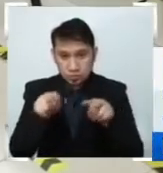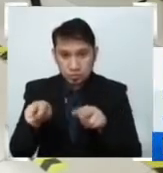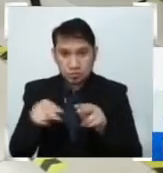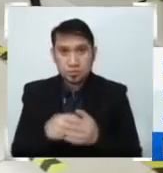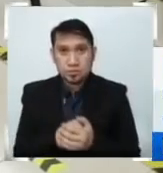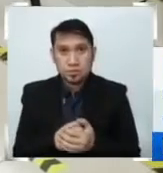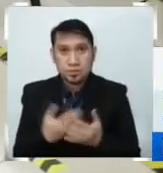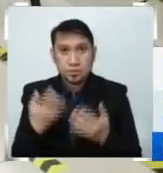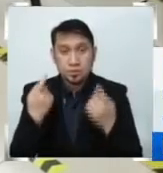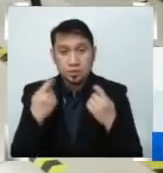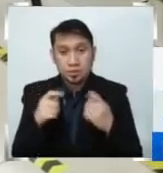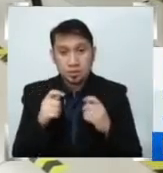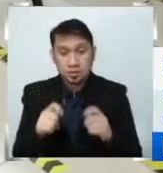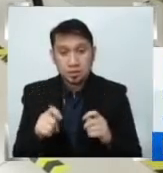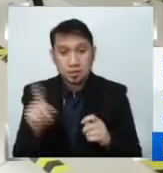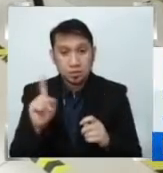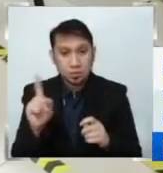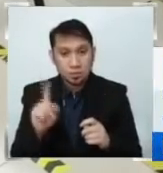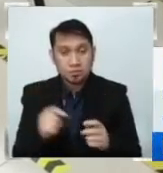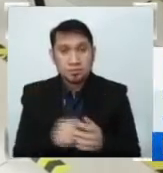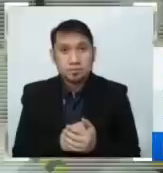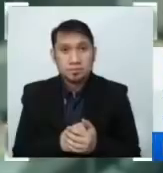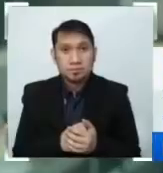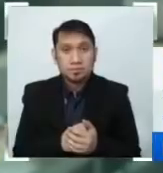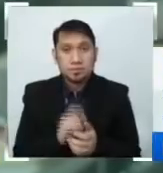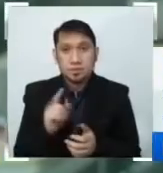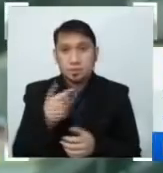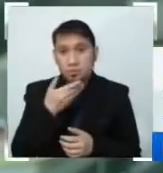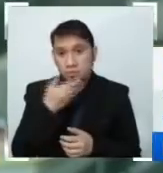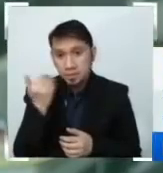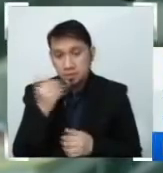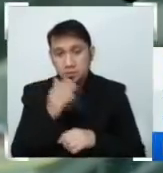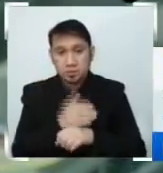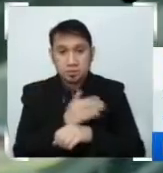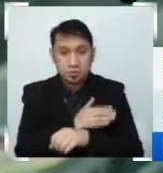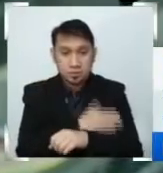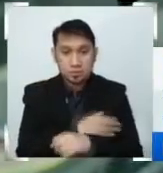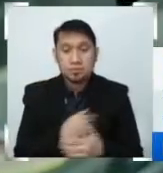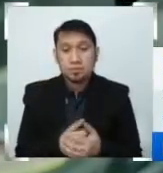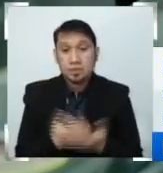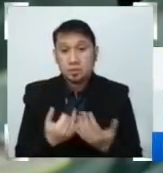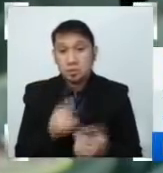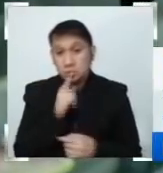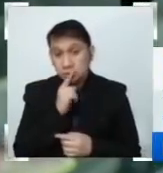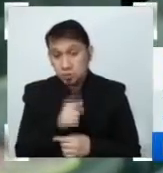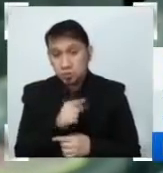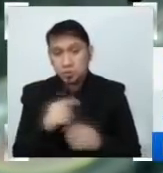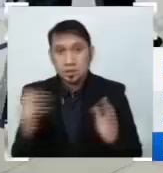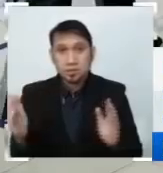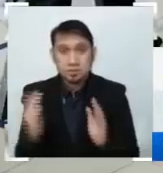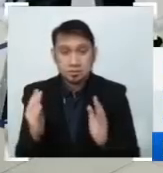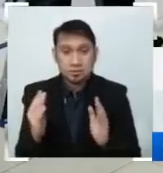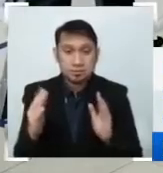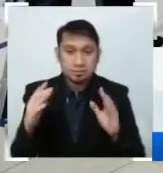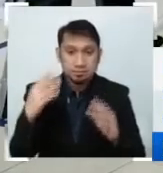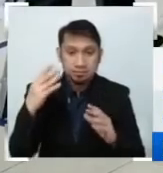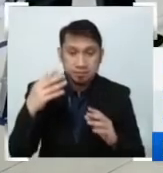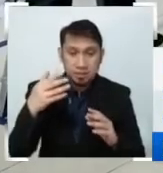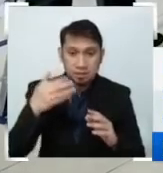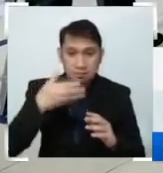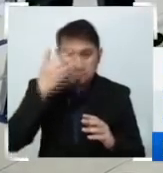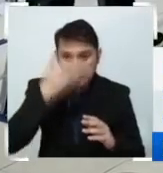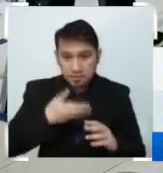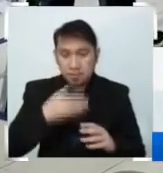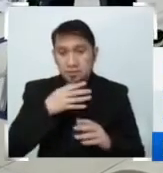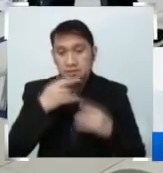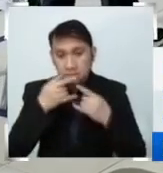look into ano ang pwede pa namin improve. Sinisigurado rin ng pamantasan na naka-face mask at face shield ang lahat. May social distancing,